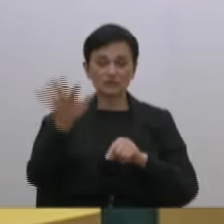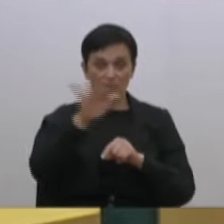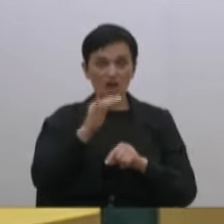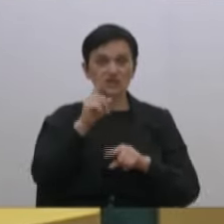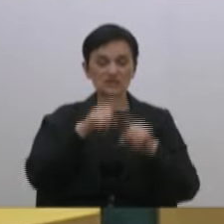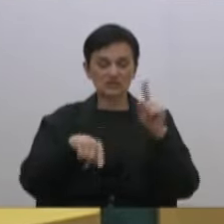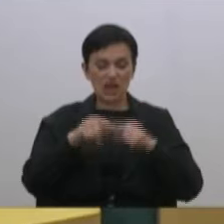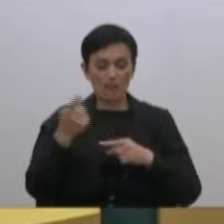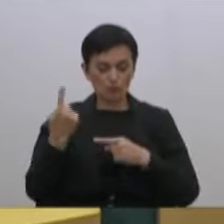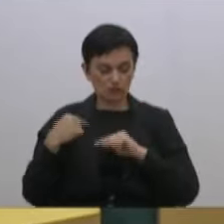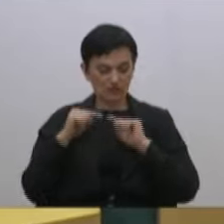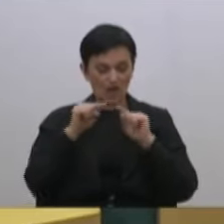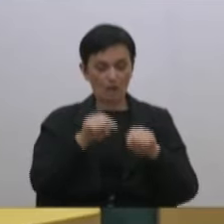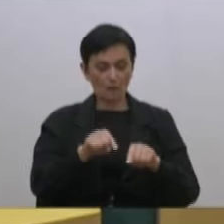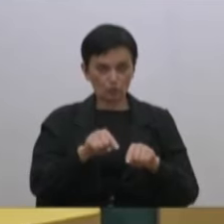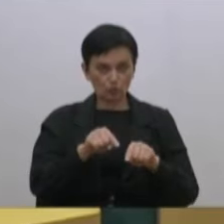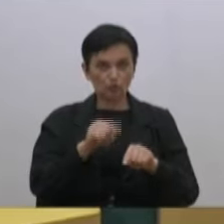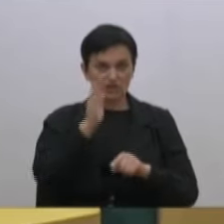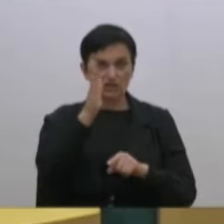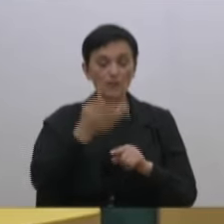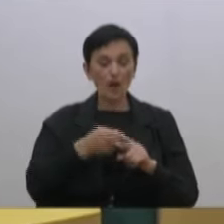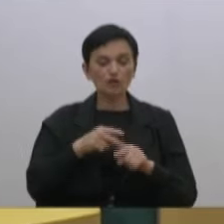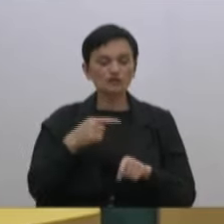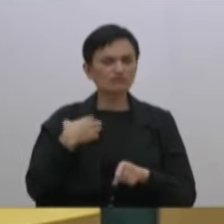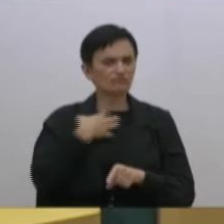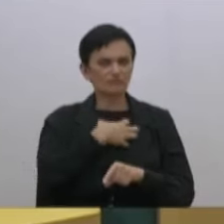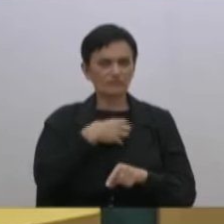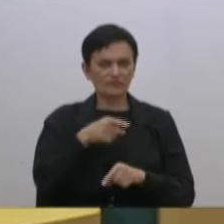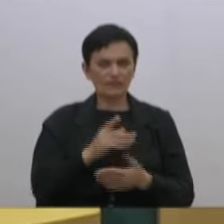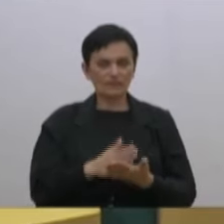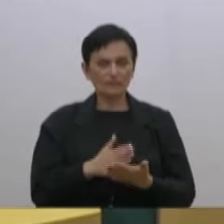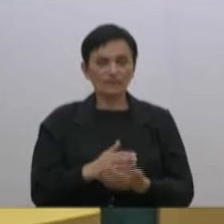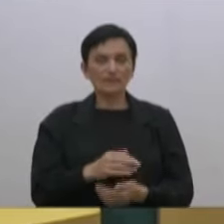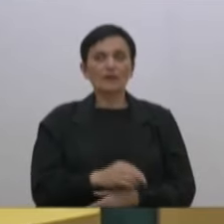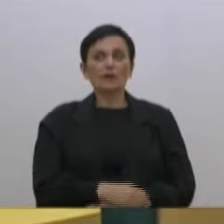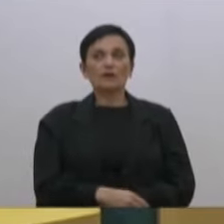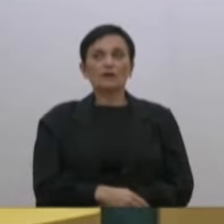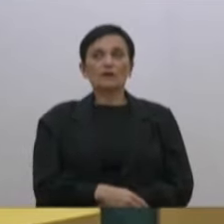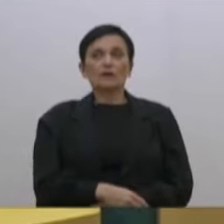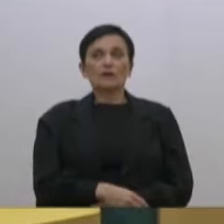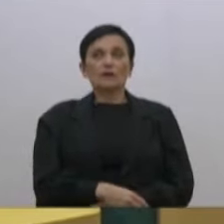დღეს ჩვენ ამაზე დიდი ამოცანა არ აგვაქვს.